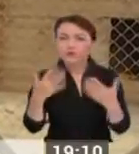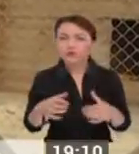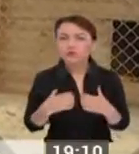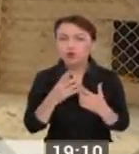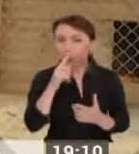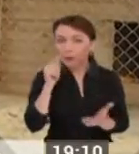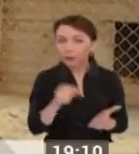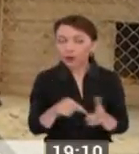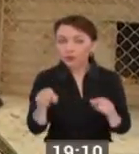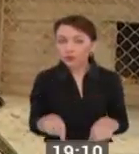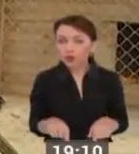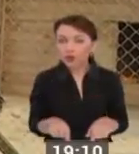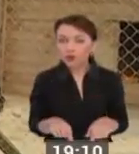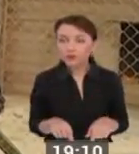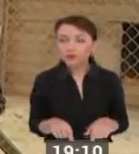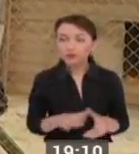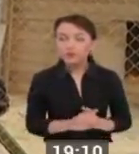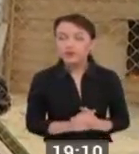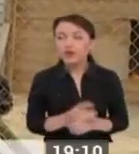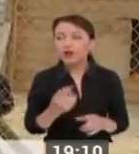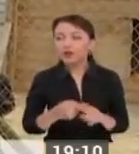тільки попав сюди, то